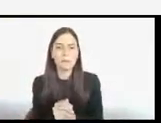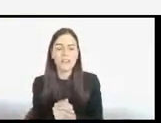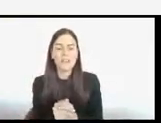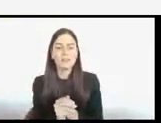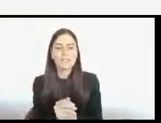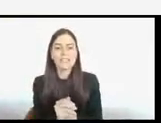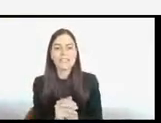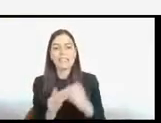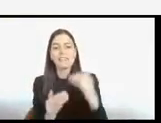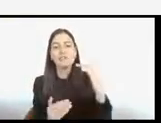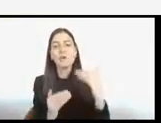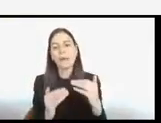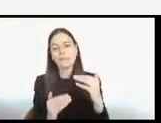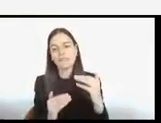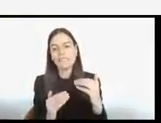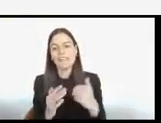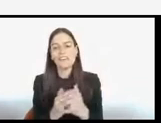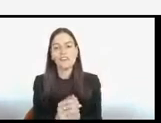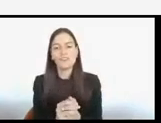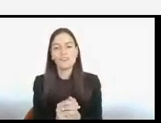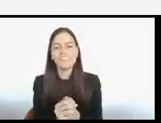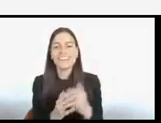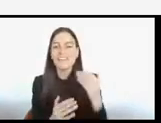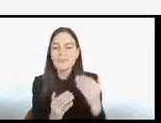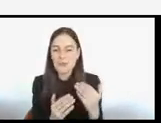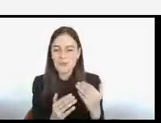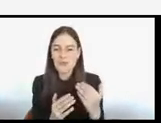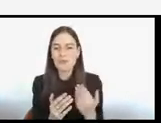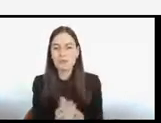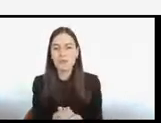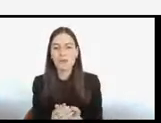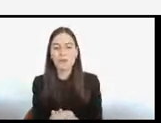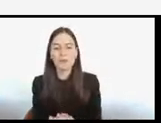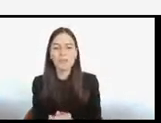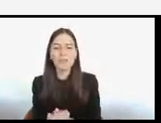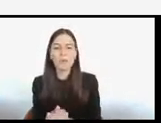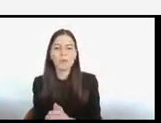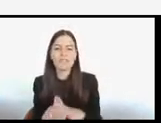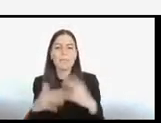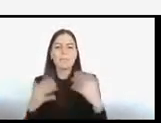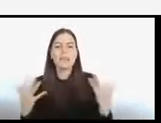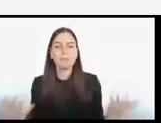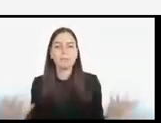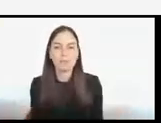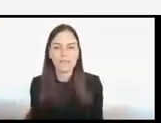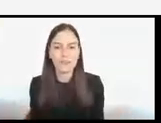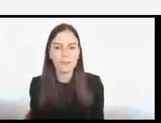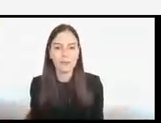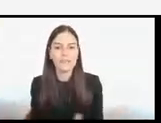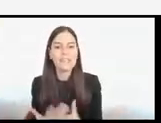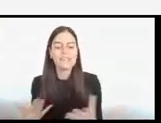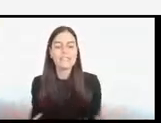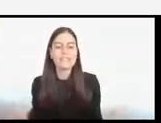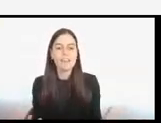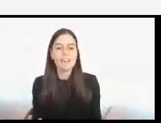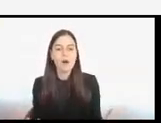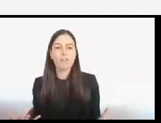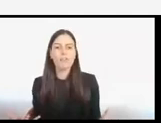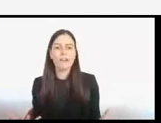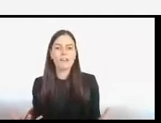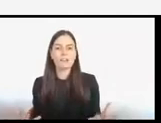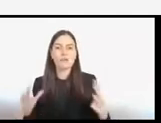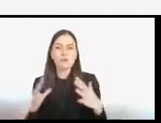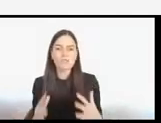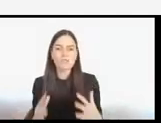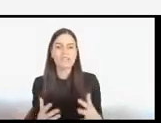procurer ce bien. Donc ça, c'est les deux parties qui, réunies ensemble, vous l'aurez compris, composent la pleine propriété d'un bien. Ici,